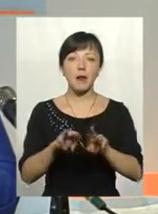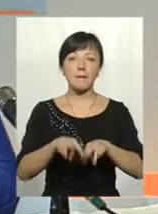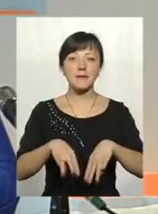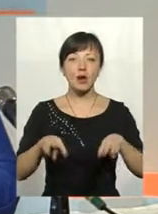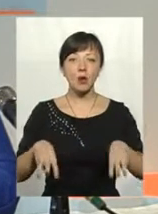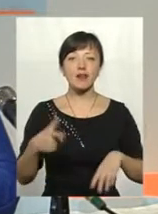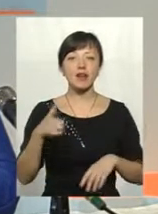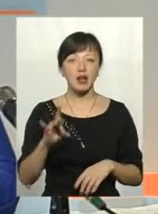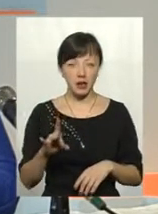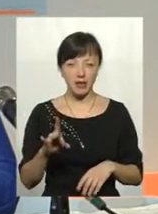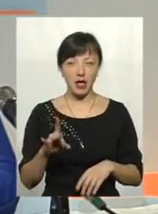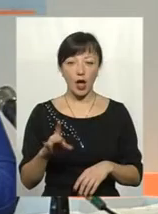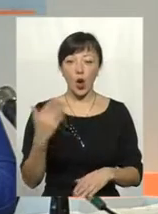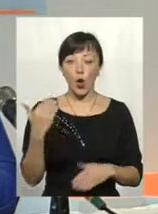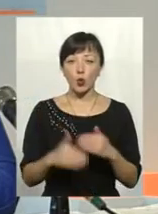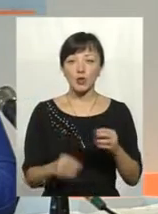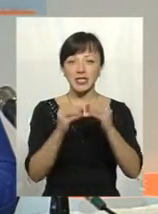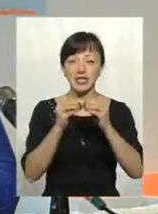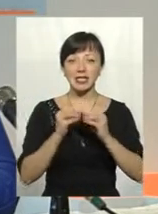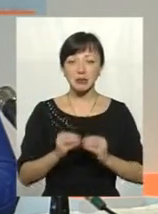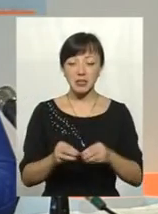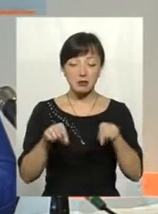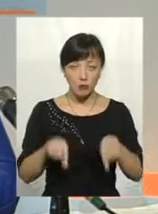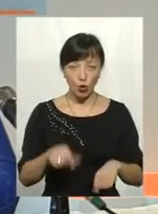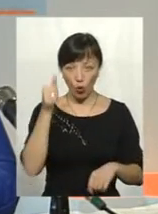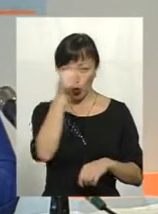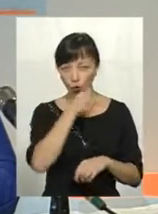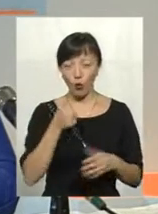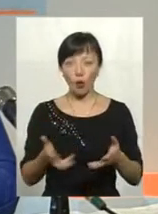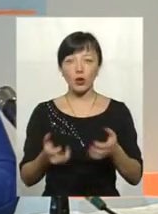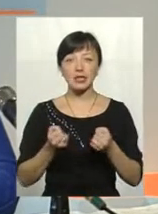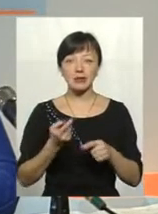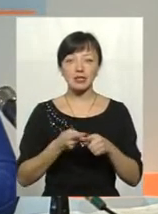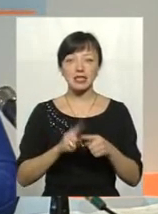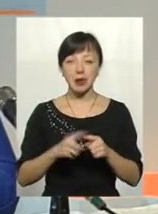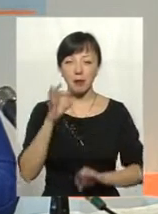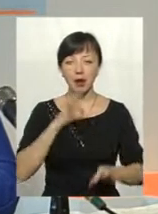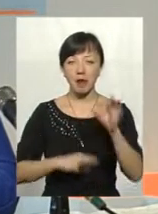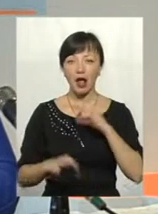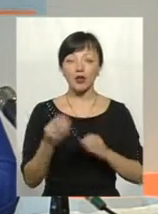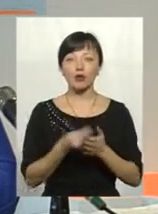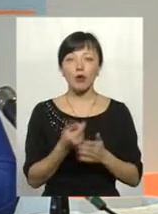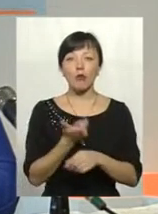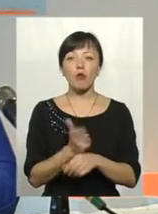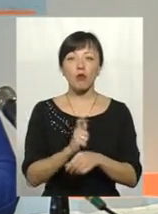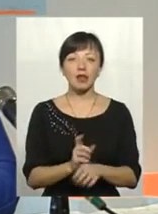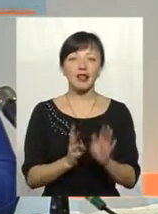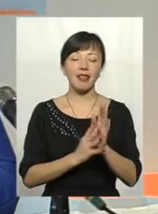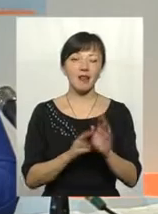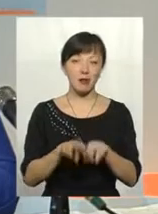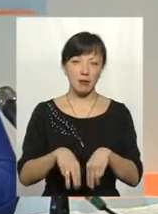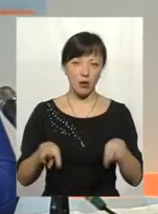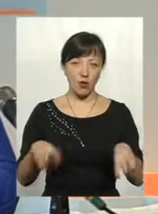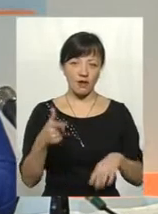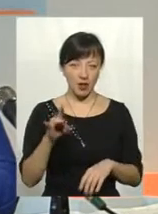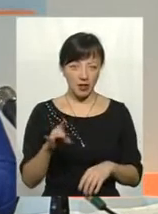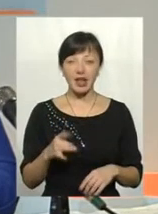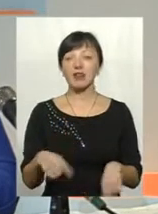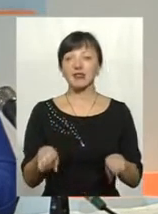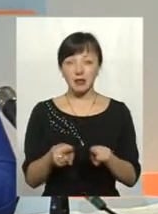мільйонів гривень. Уже за 10 місяців цього року ми отримали цих препаратів на суму понад 9 мільйонів гривень.